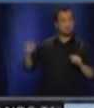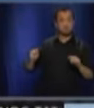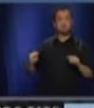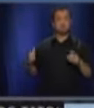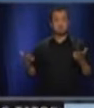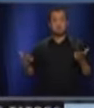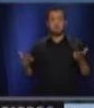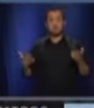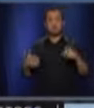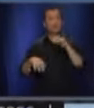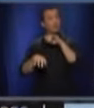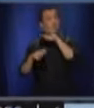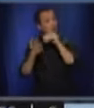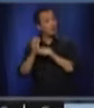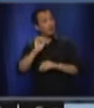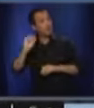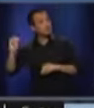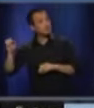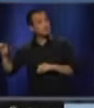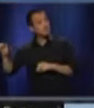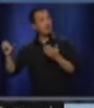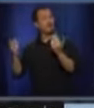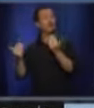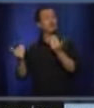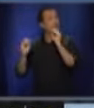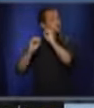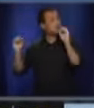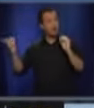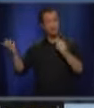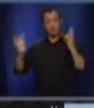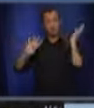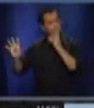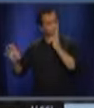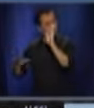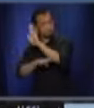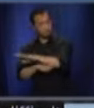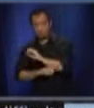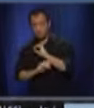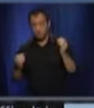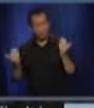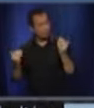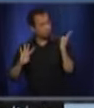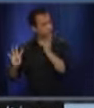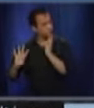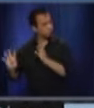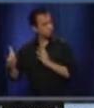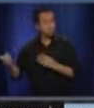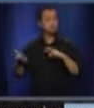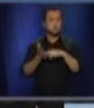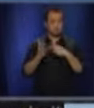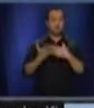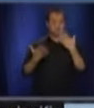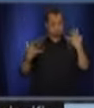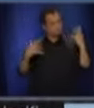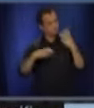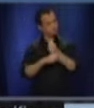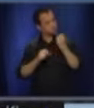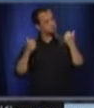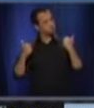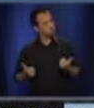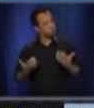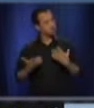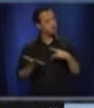l'est de l'île de Montréal, pratiquement pas d'attente en fin d'après-midi. Donc, on va y arriver. On travaille sur beaucoup de